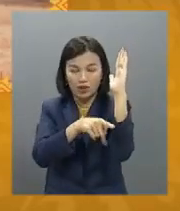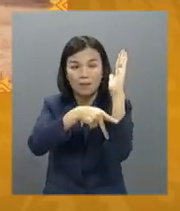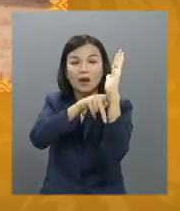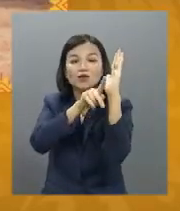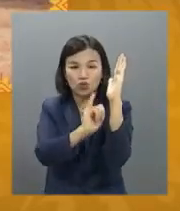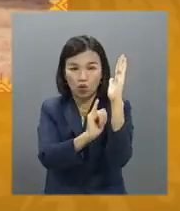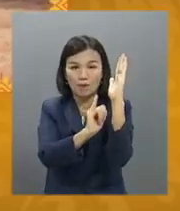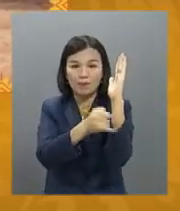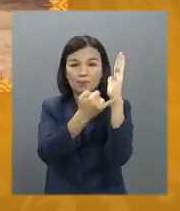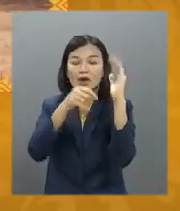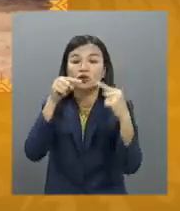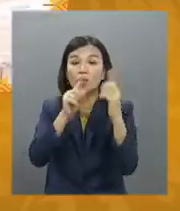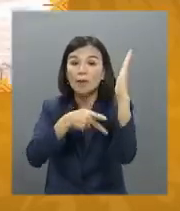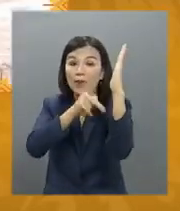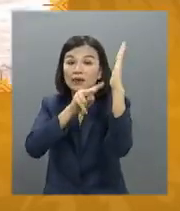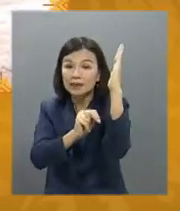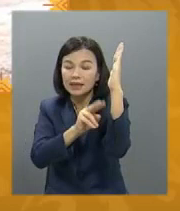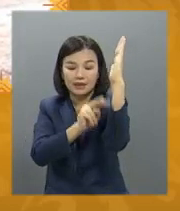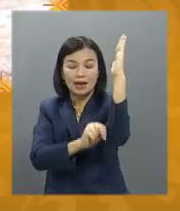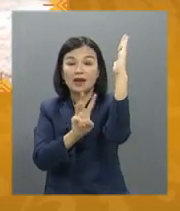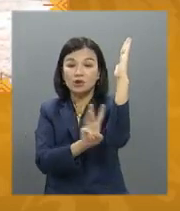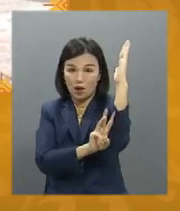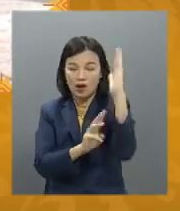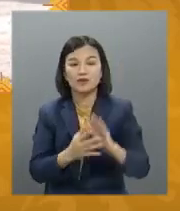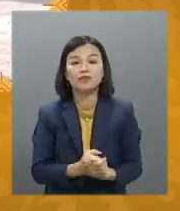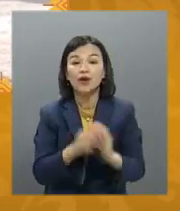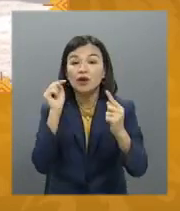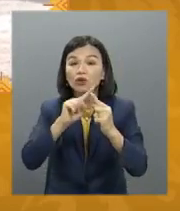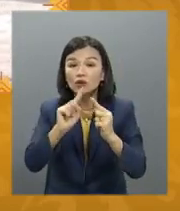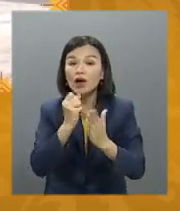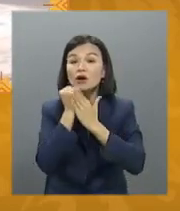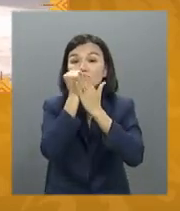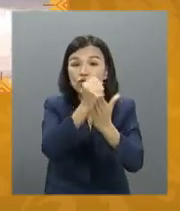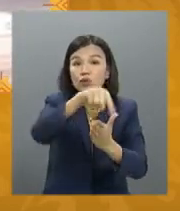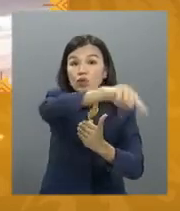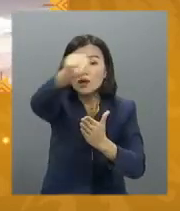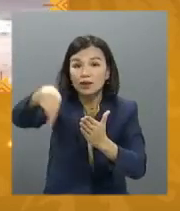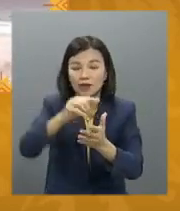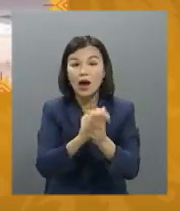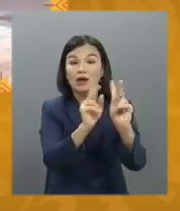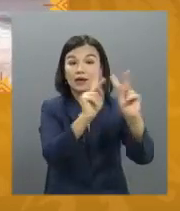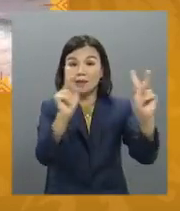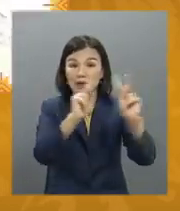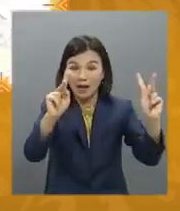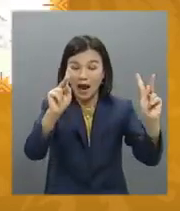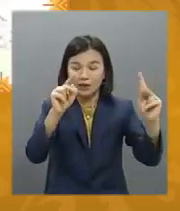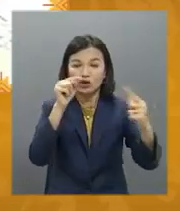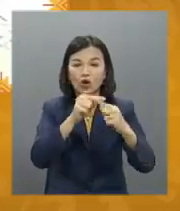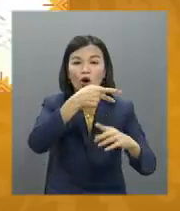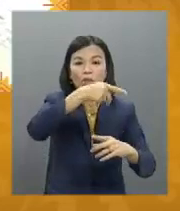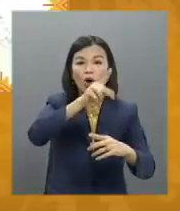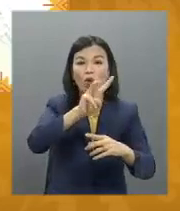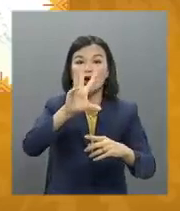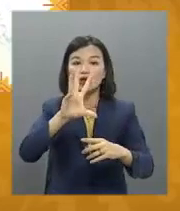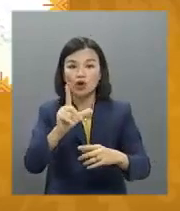ราษฎร์ธานีชุมพรประจวบคีรีขันธ์ปัตตานีและนราธิวาส พร้อมกับพระราชทานให้สำนักงานคณะกร